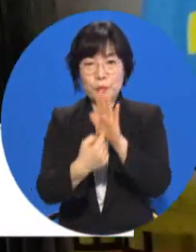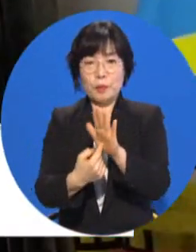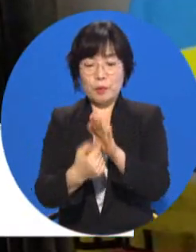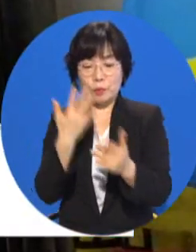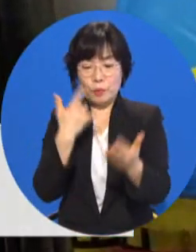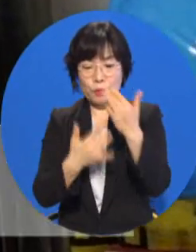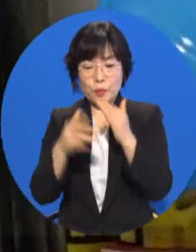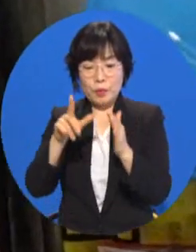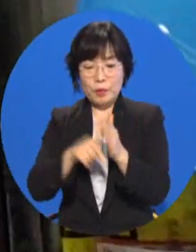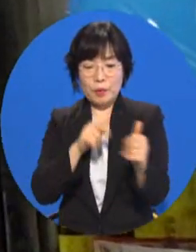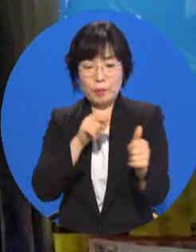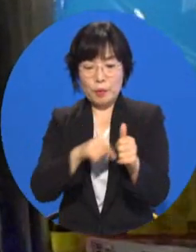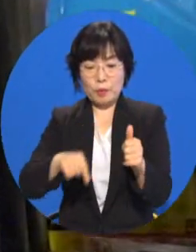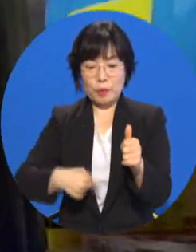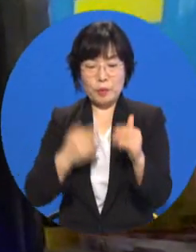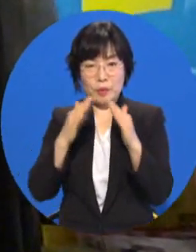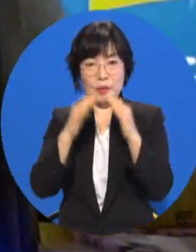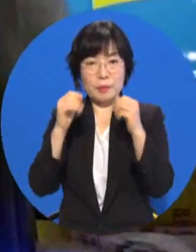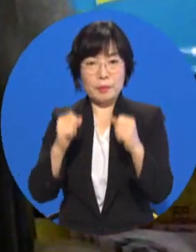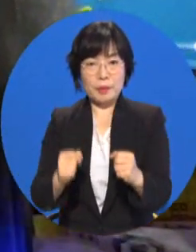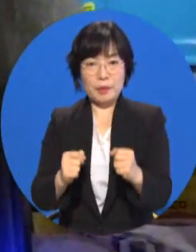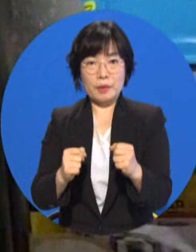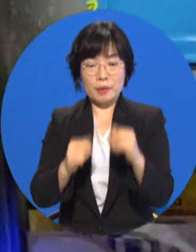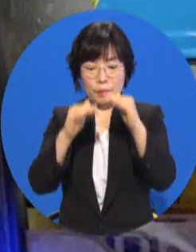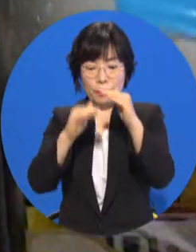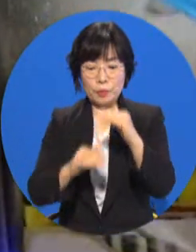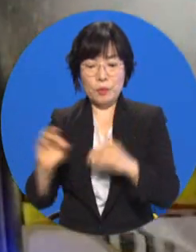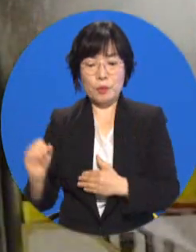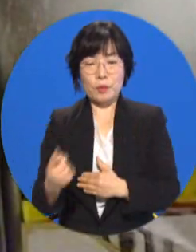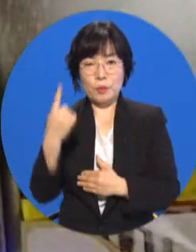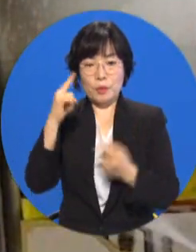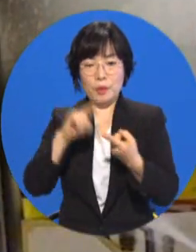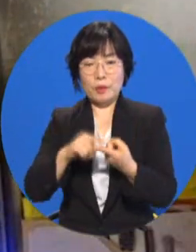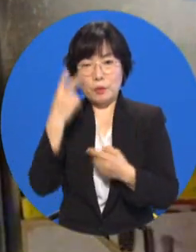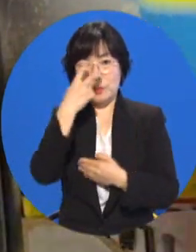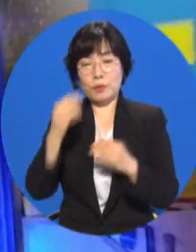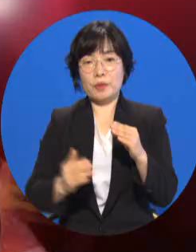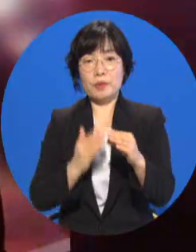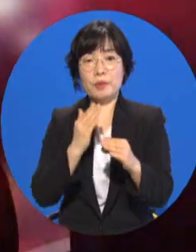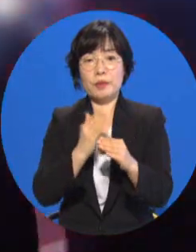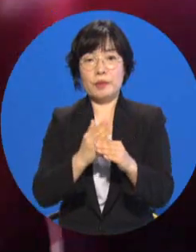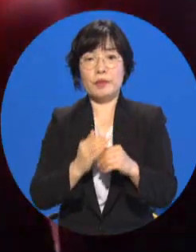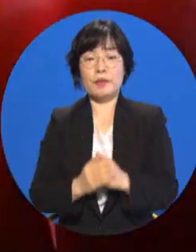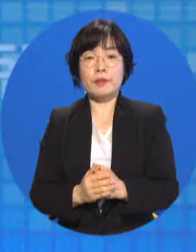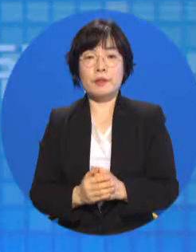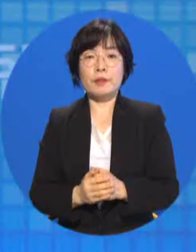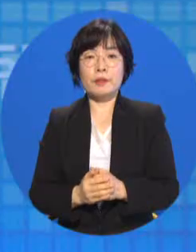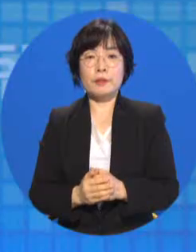화재 당시 A씨가 혼자 있었던 것으로 보고 정확한 화재 원인을 조사하고 있습니다.